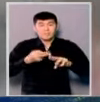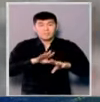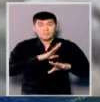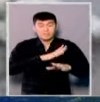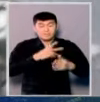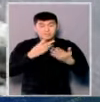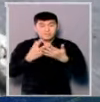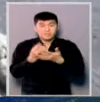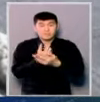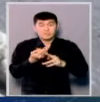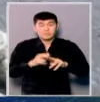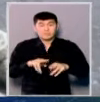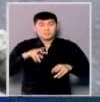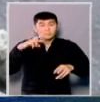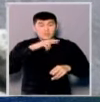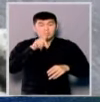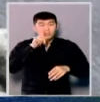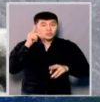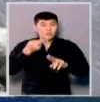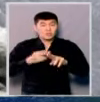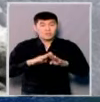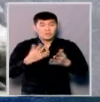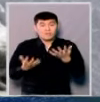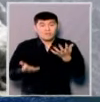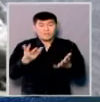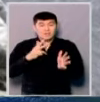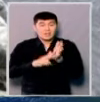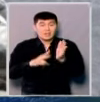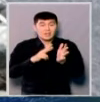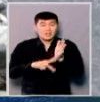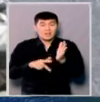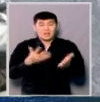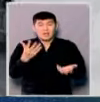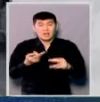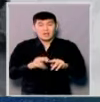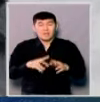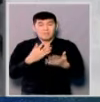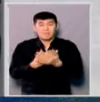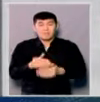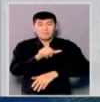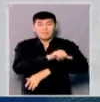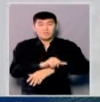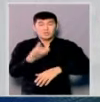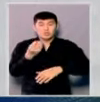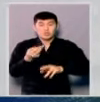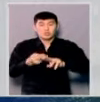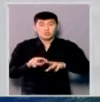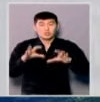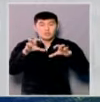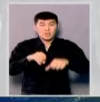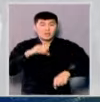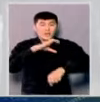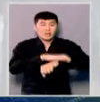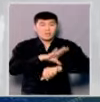был обнаружен порошок зеленого цвета весом более 70 килограмм. Так была пересечена еще одна контрабанда на